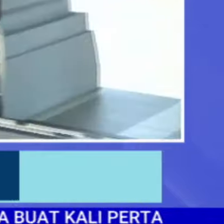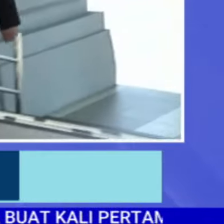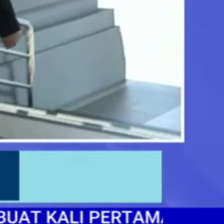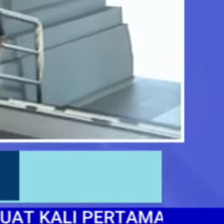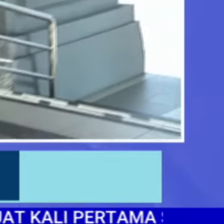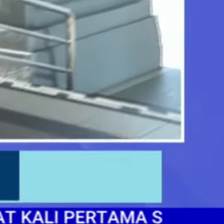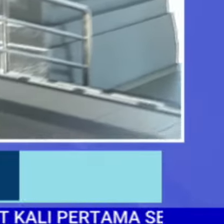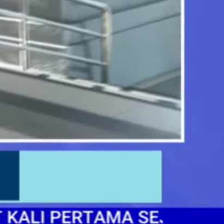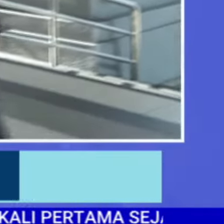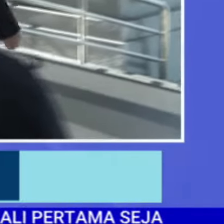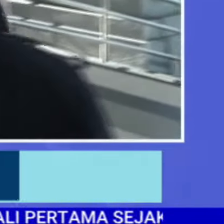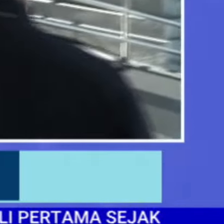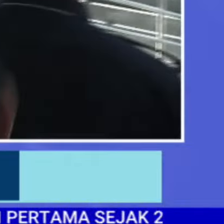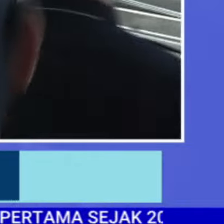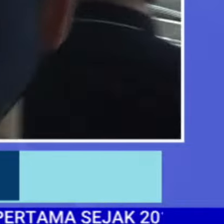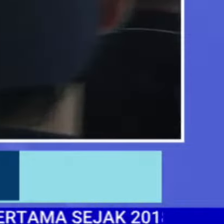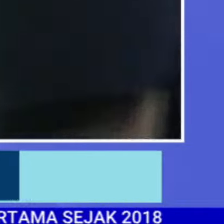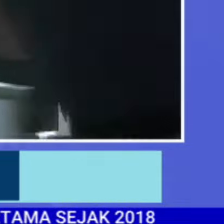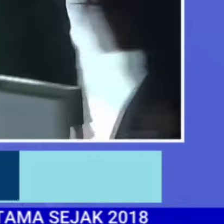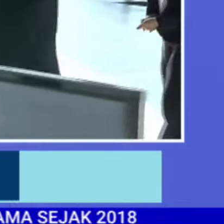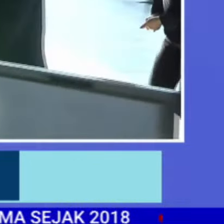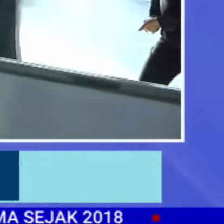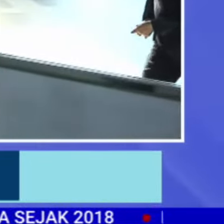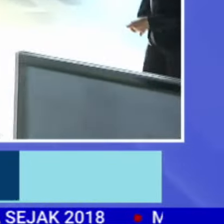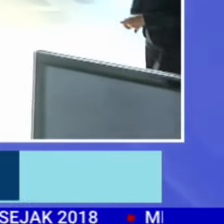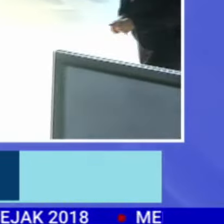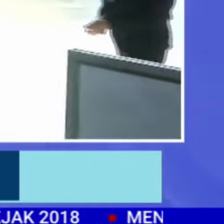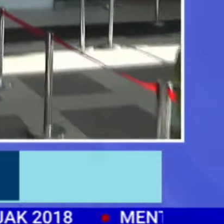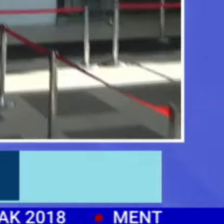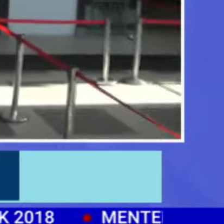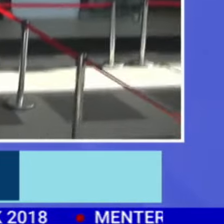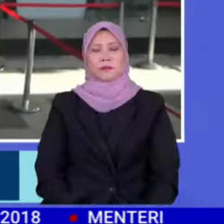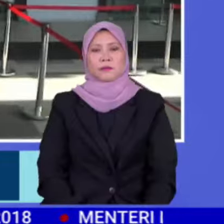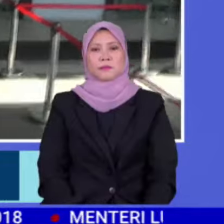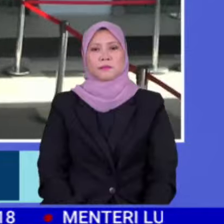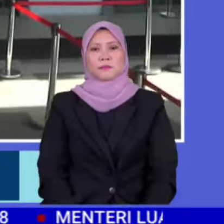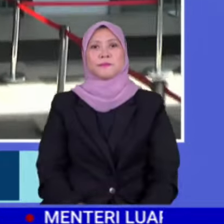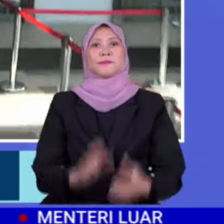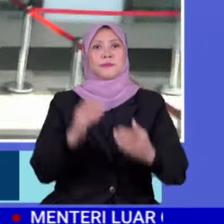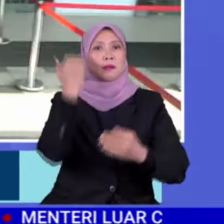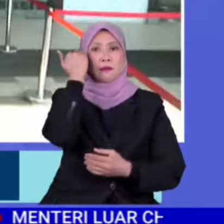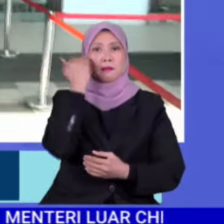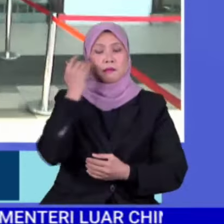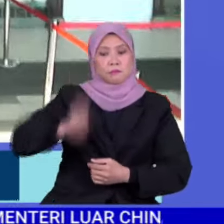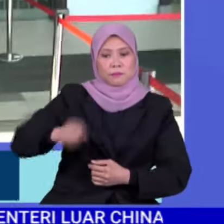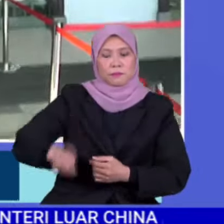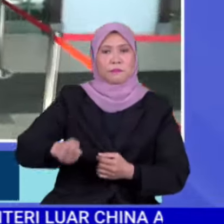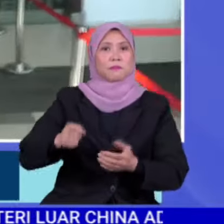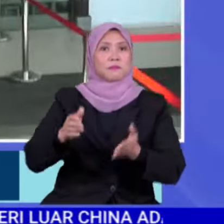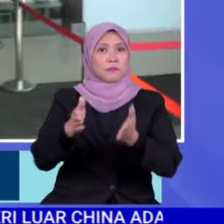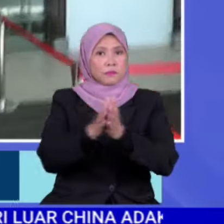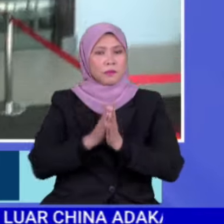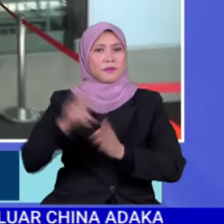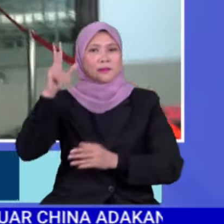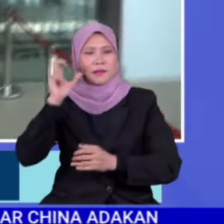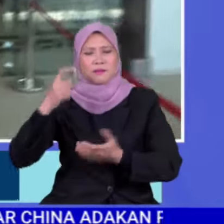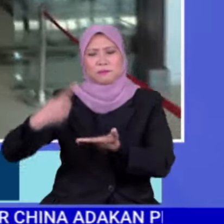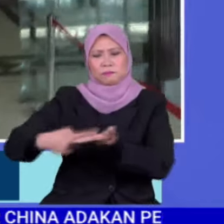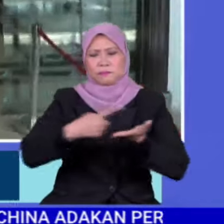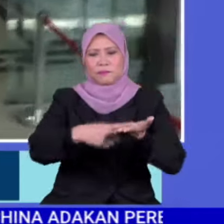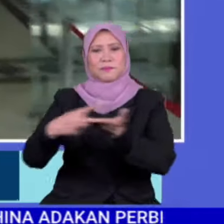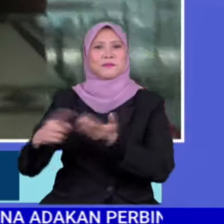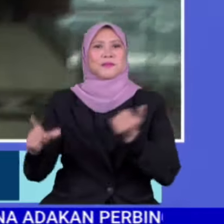perniagaan dalam kes rasuah melibatkan Lim Guan Eng ditolak. Hakim Azura Alwi membuat keputusan itu selepas mendengar hujah